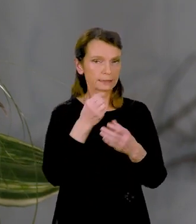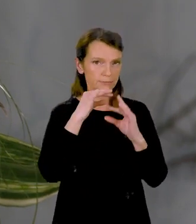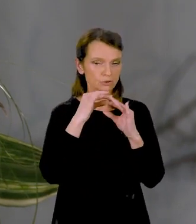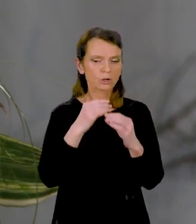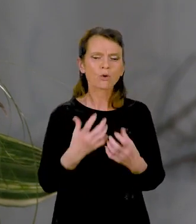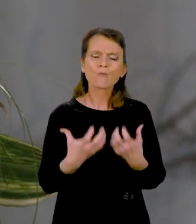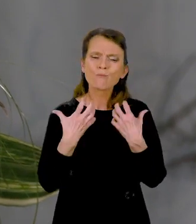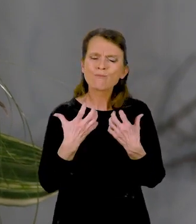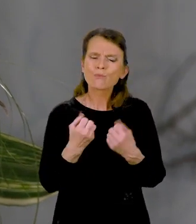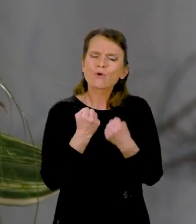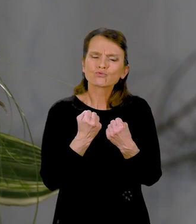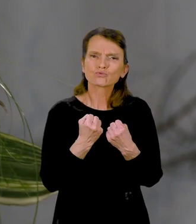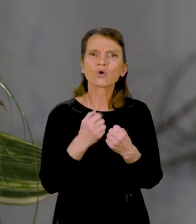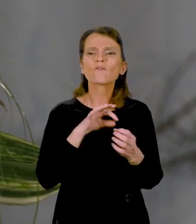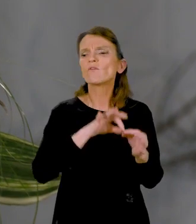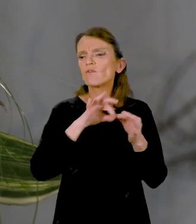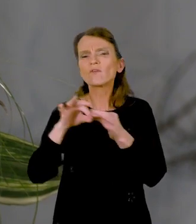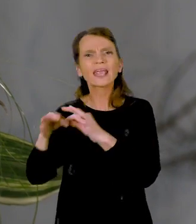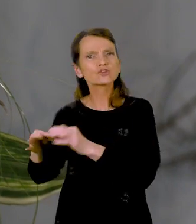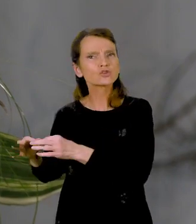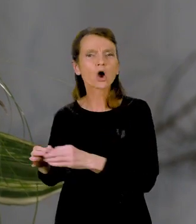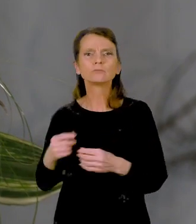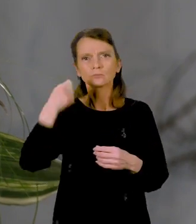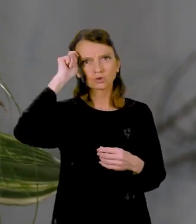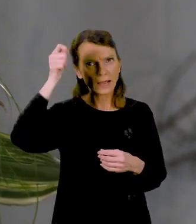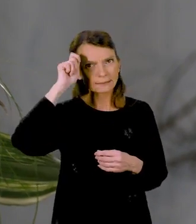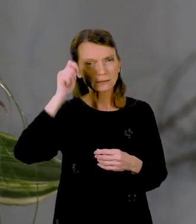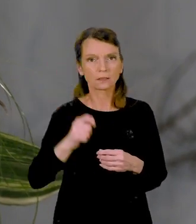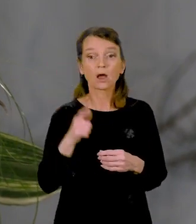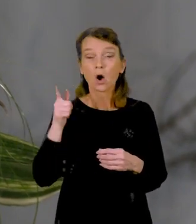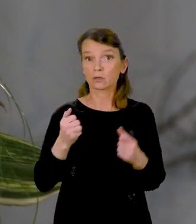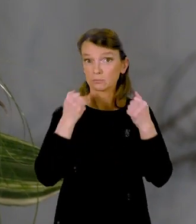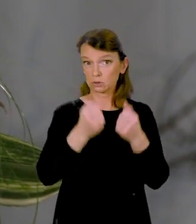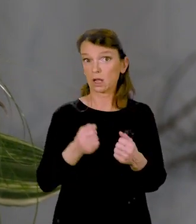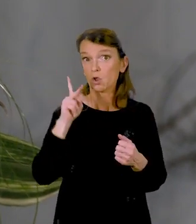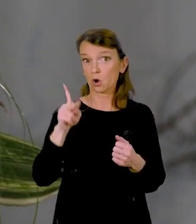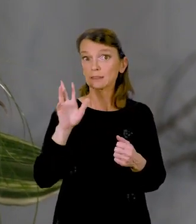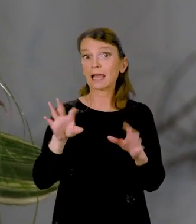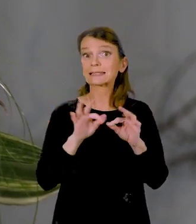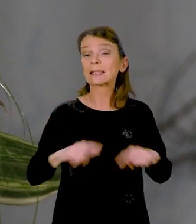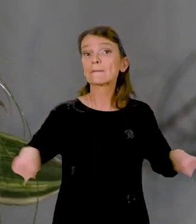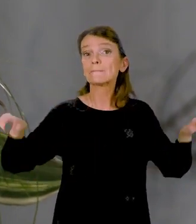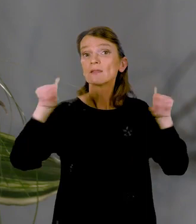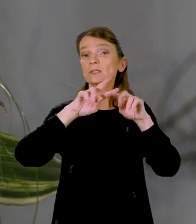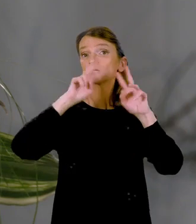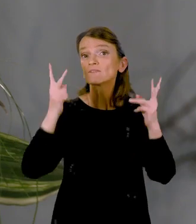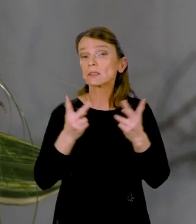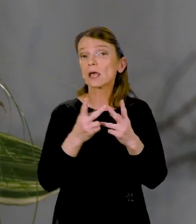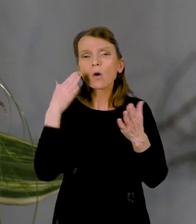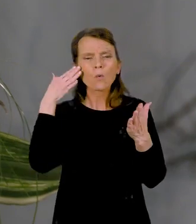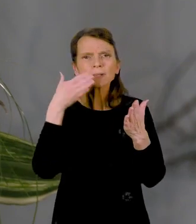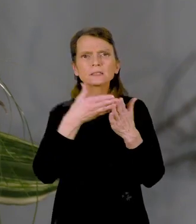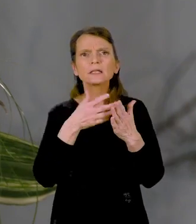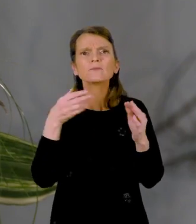čast. Kočevsko so postavili na zemljevid sveta, jo strokovno umestili v svetovni korpus znanja in